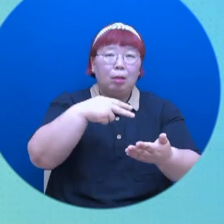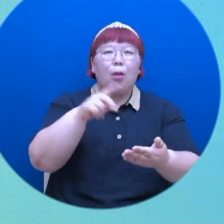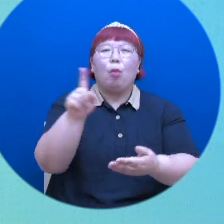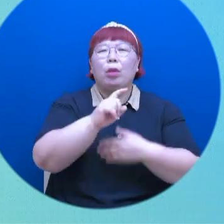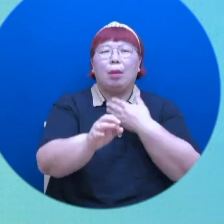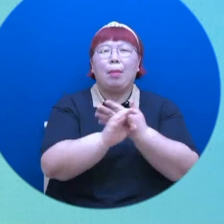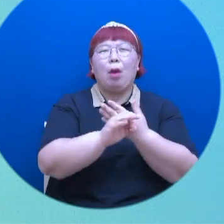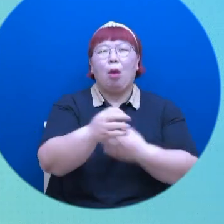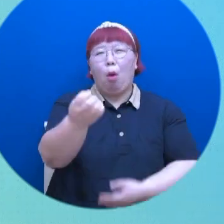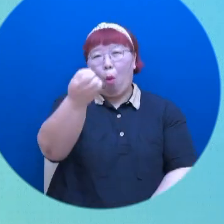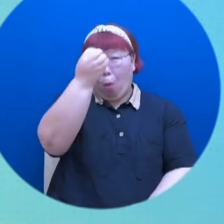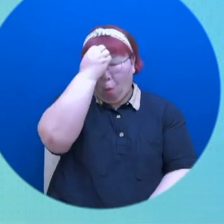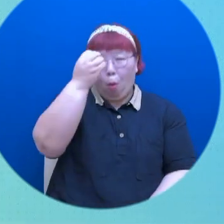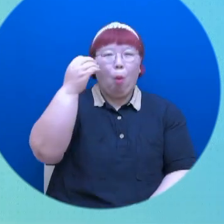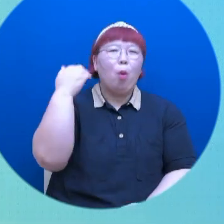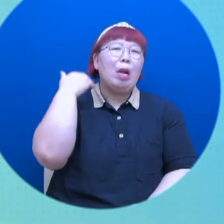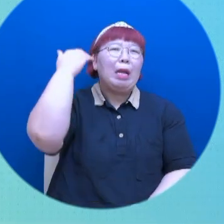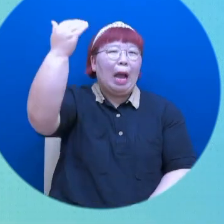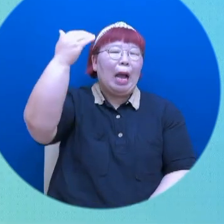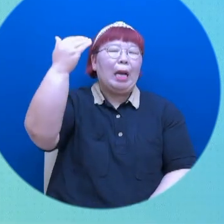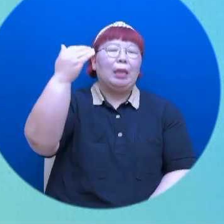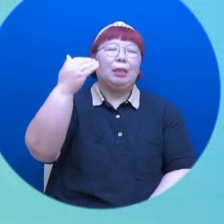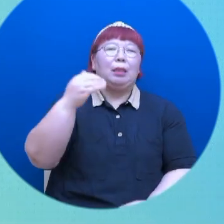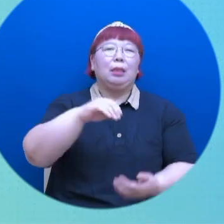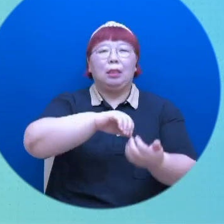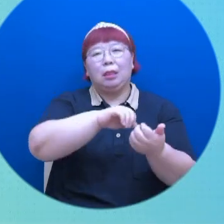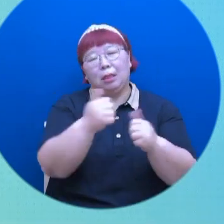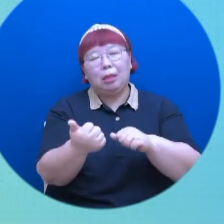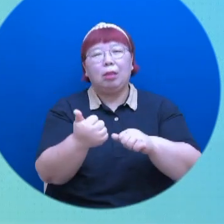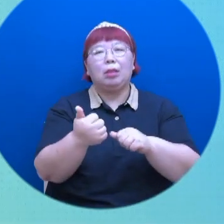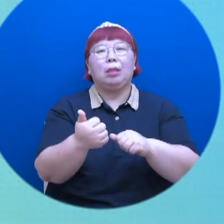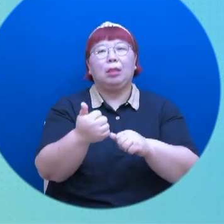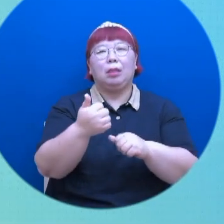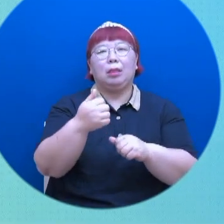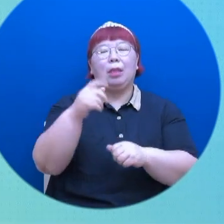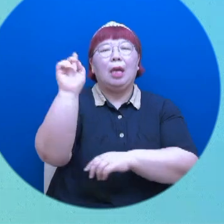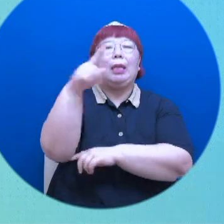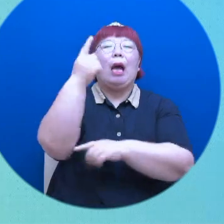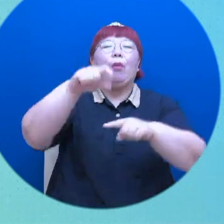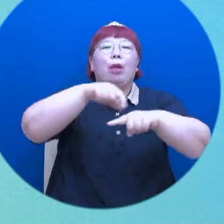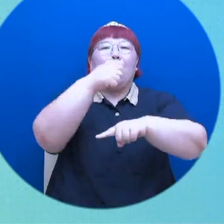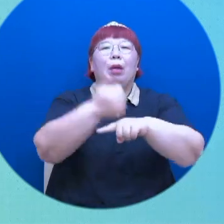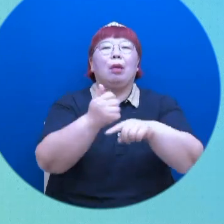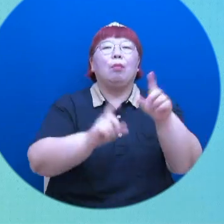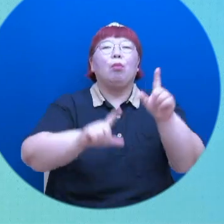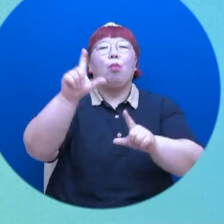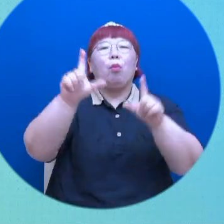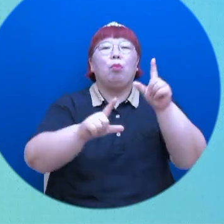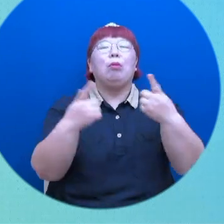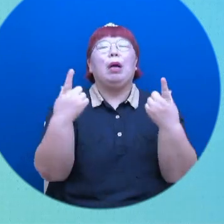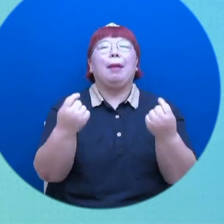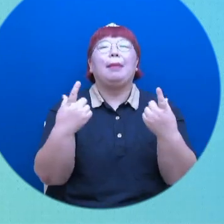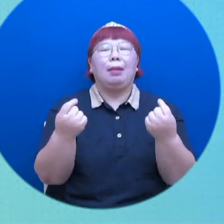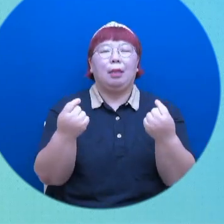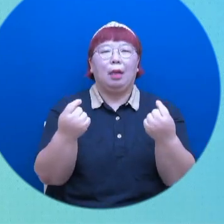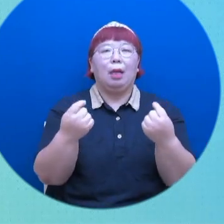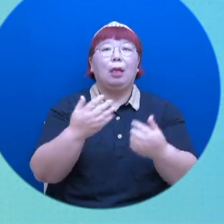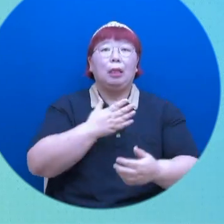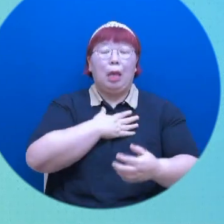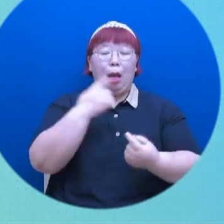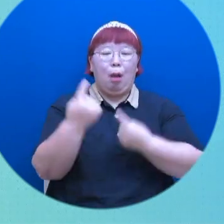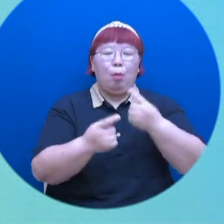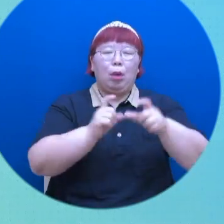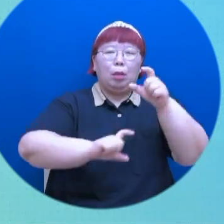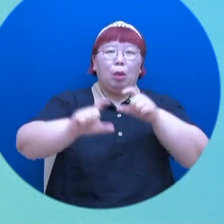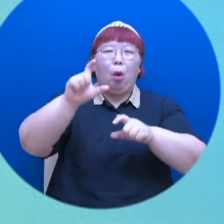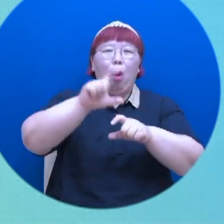골리앗을 쓰러뜨린 다윗의 모습과 같았다. 이렇게 묘사를 했어요. 자기보다 더